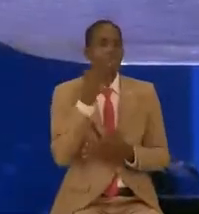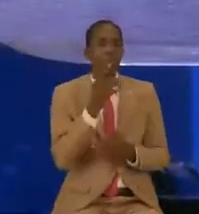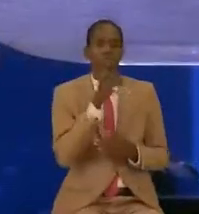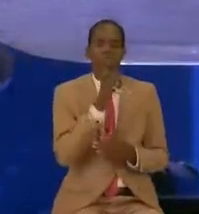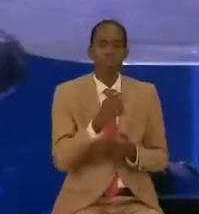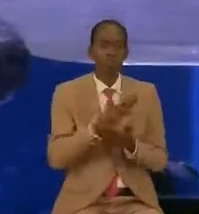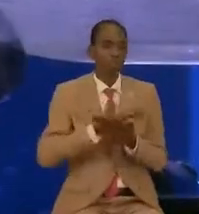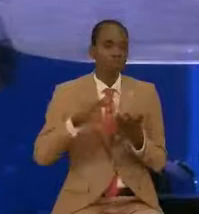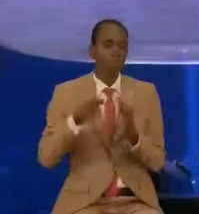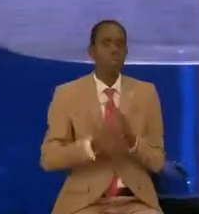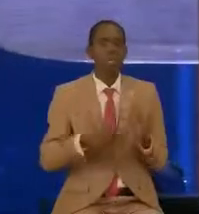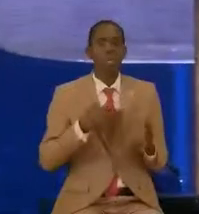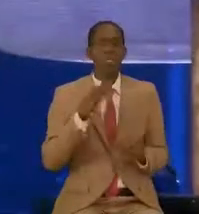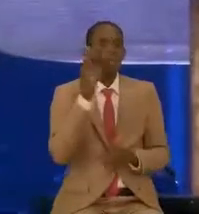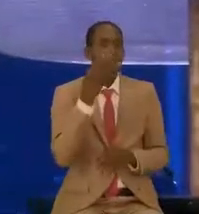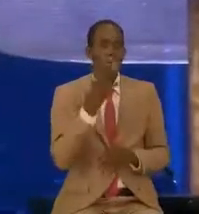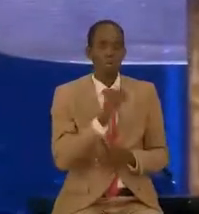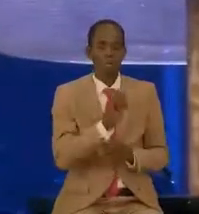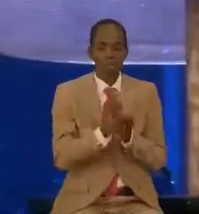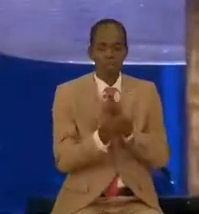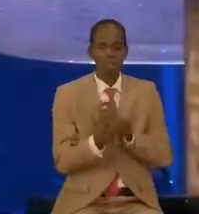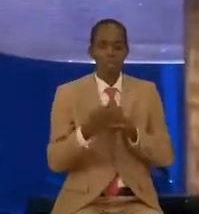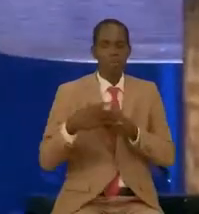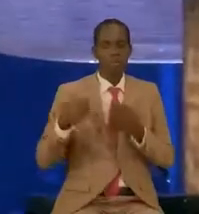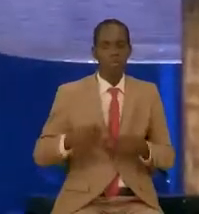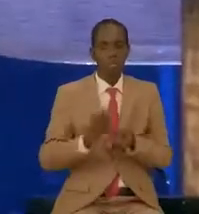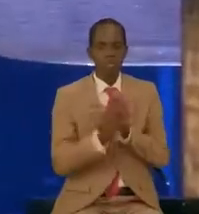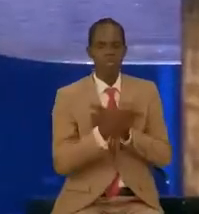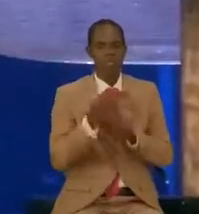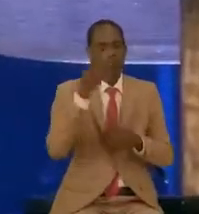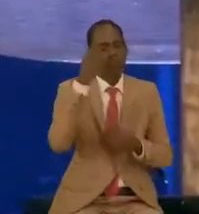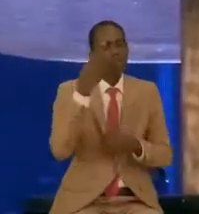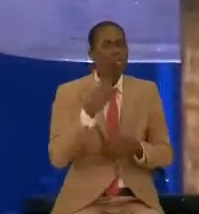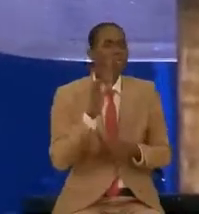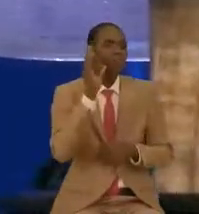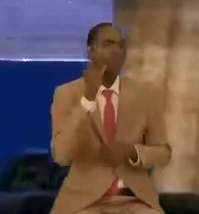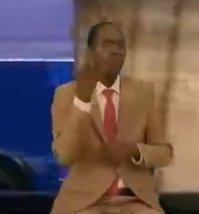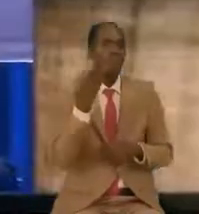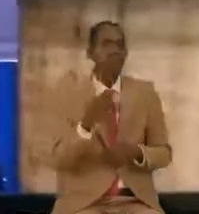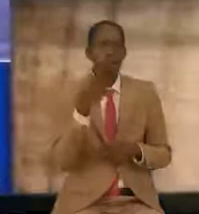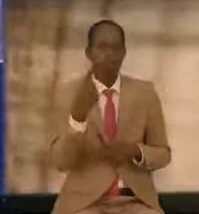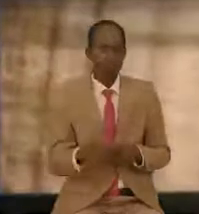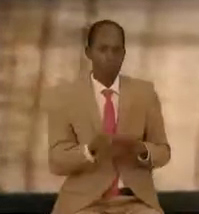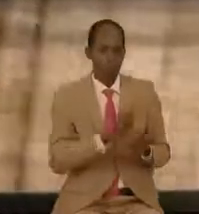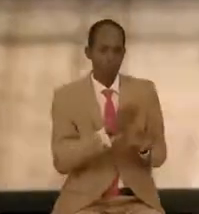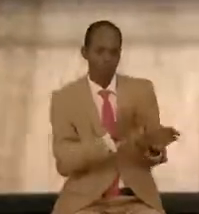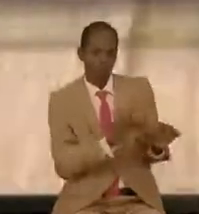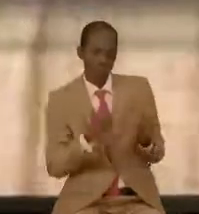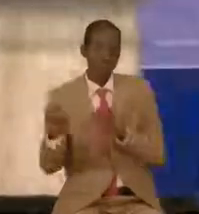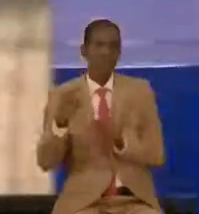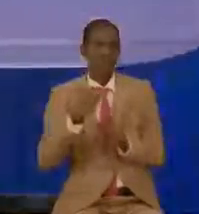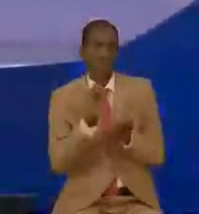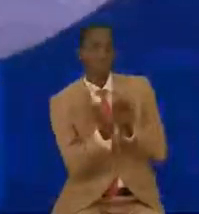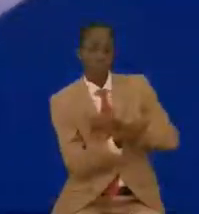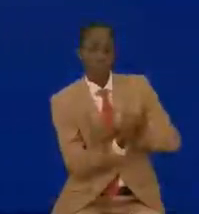véritable justice, le fruit d'un cœur transformé, d'un esprit transformé, le fruit d'une